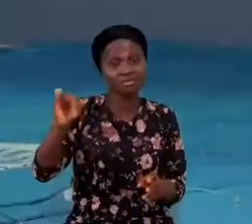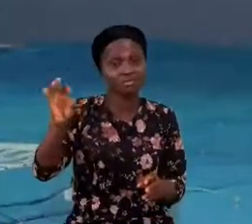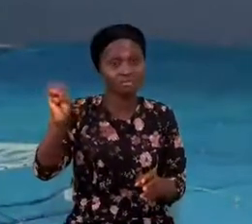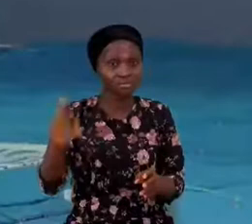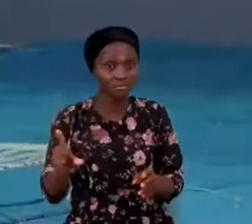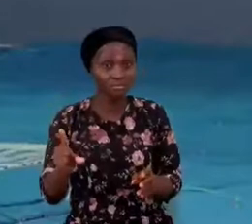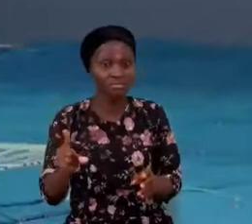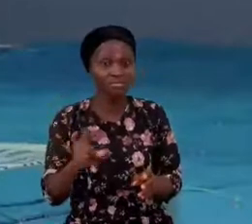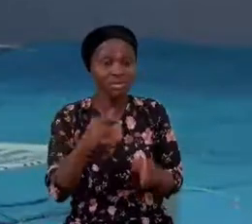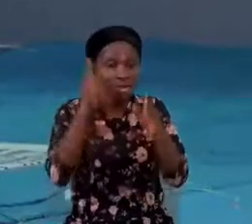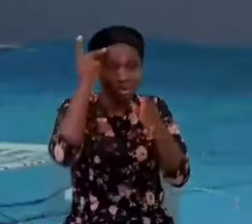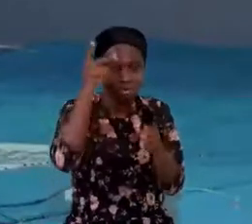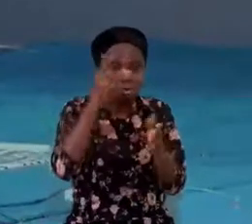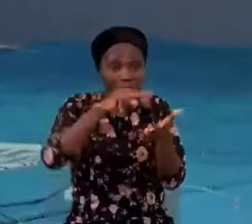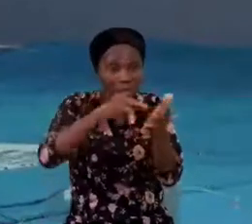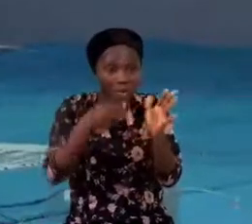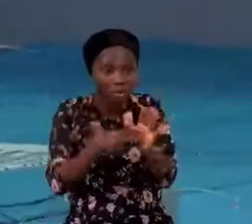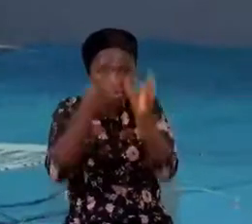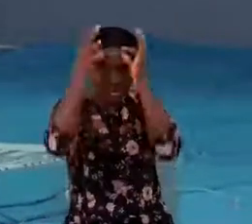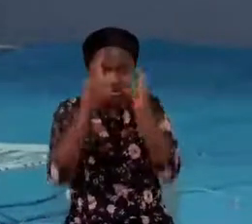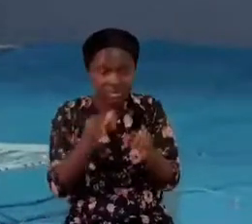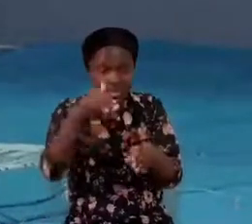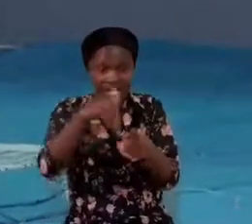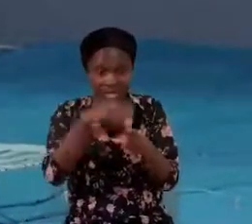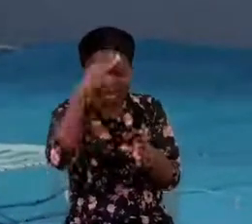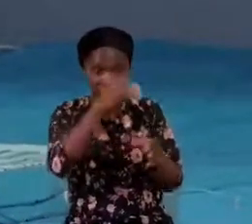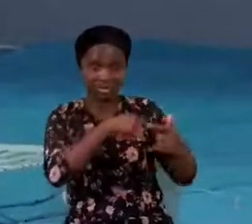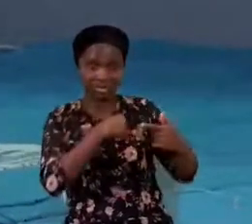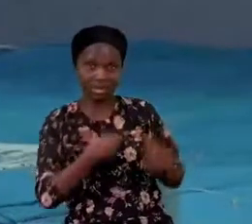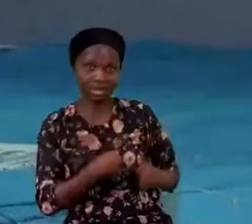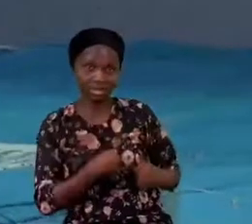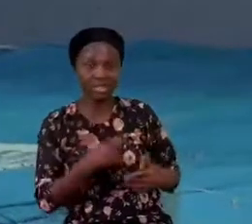roi et par le vin dont le roi buvait.